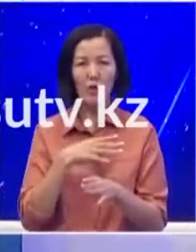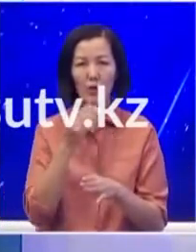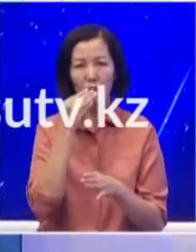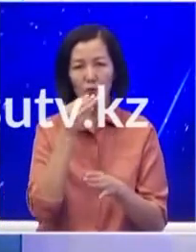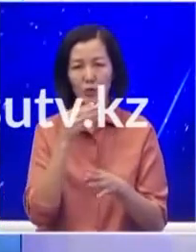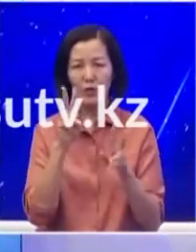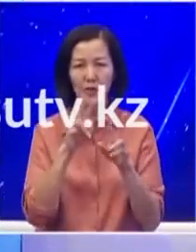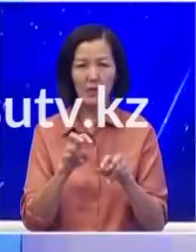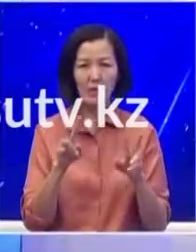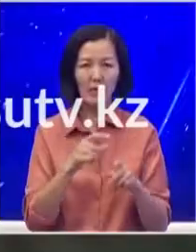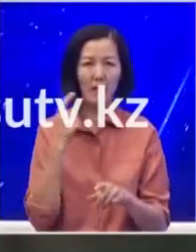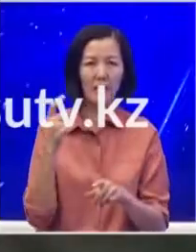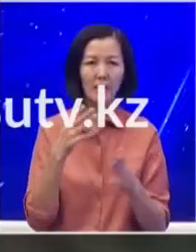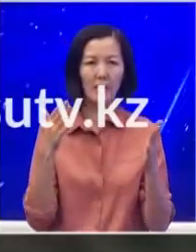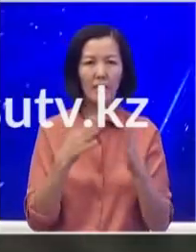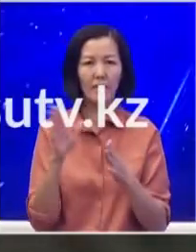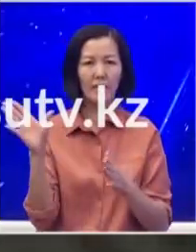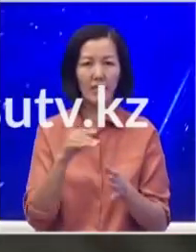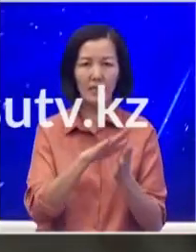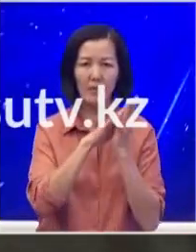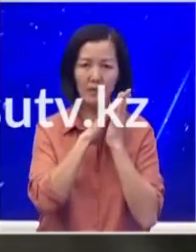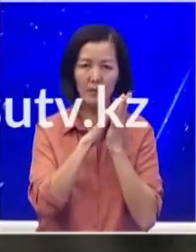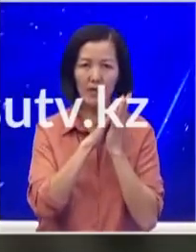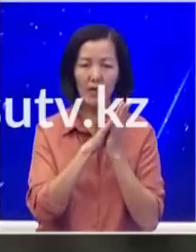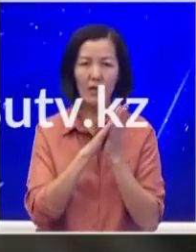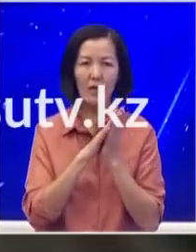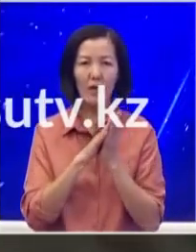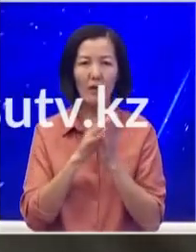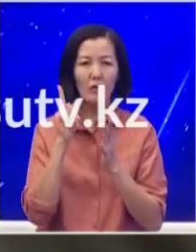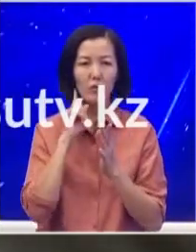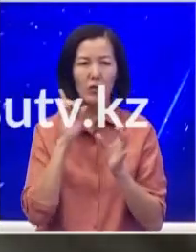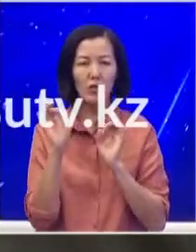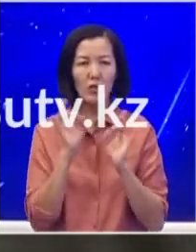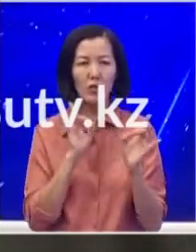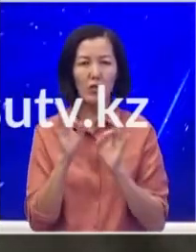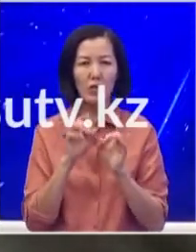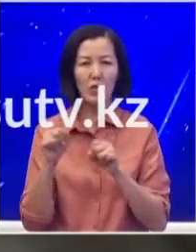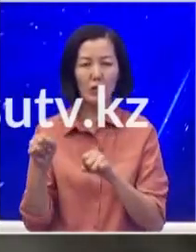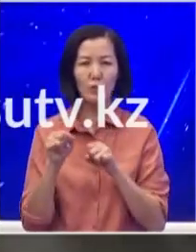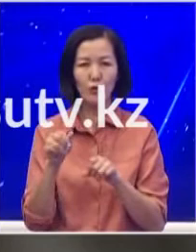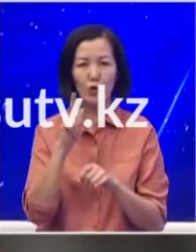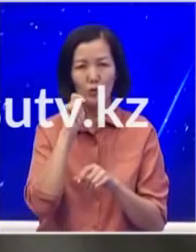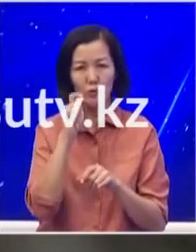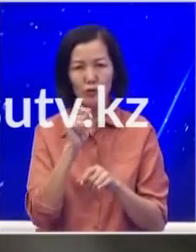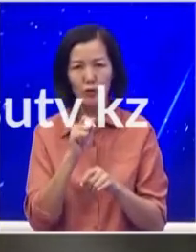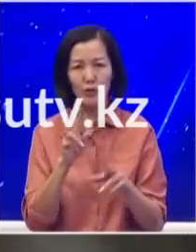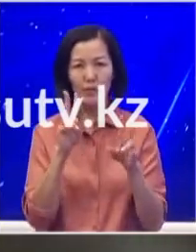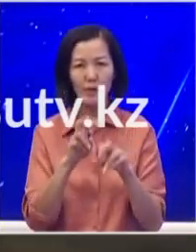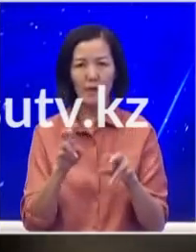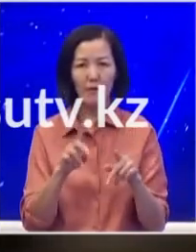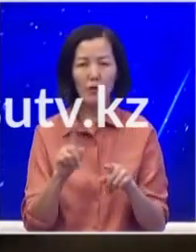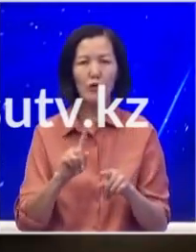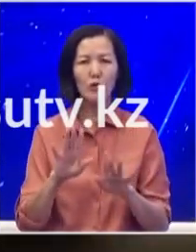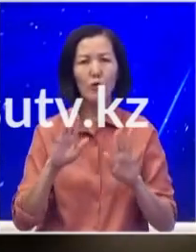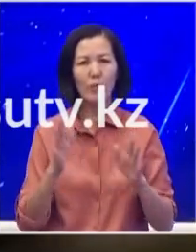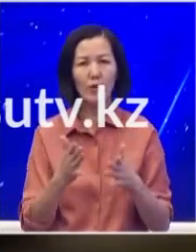словам хозяйки дома, в это время вся семья спала. Женщина услышала шум на кухне и разбудила мужа. Супруги пошли проверить, что